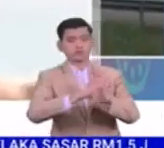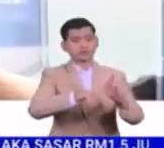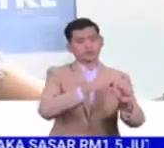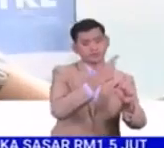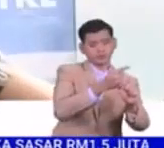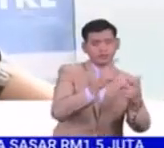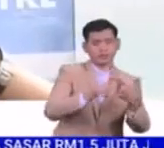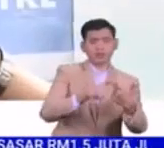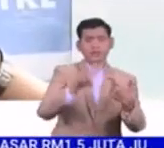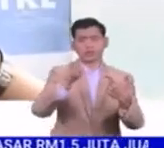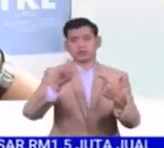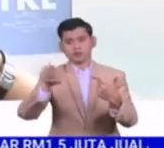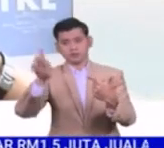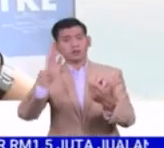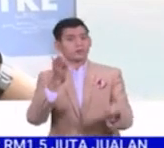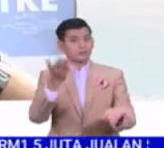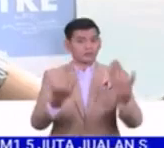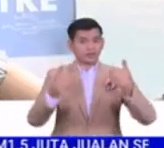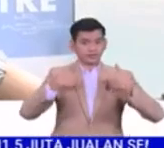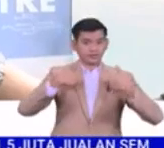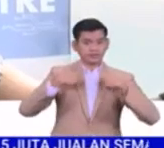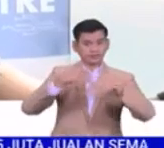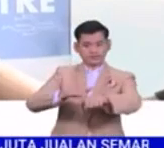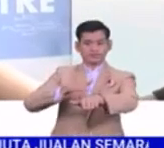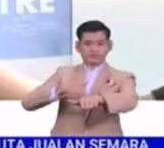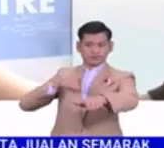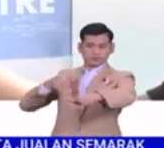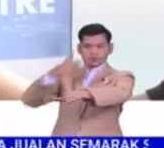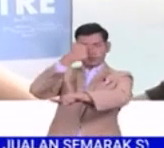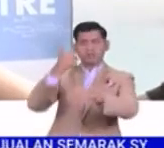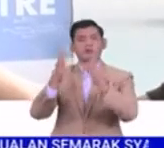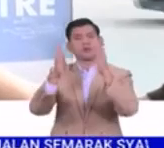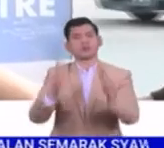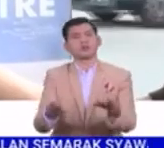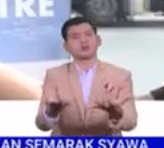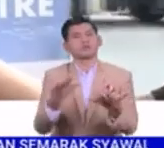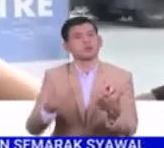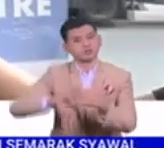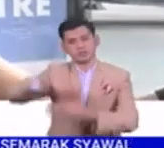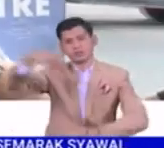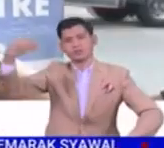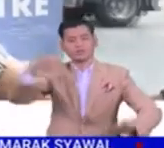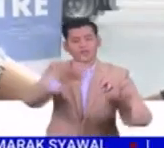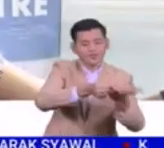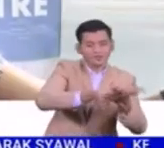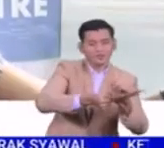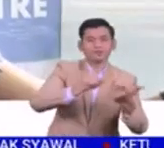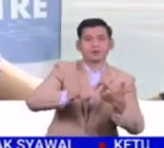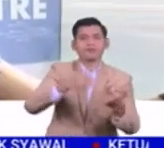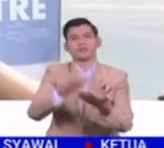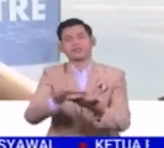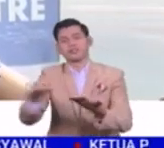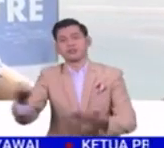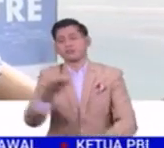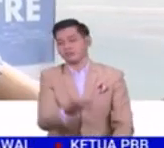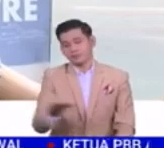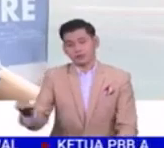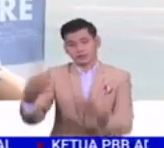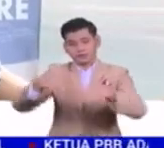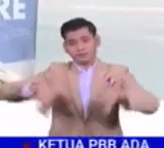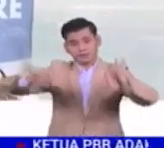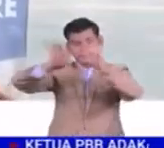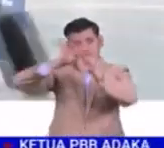Mua. Kemungkinan akan berlaku kesesakan di mana orang akan keluar untuk shopping, last minute shopping dan membeli barang-barang keperluan untuk raya the next